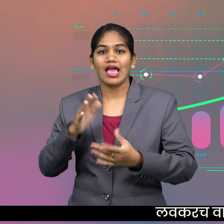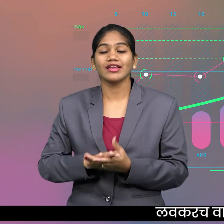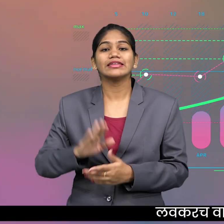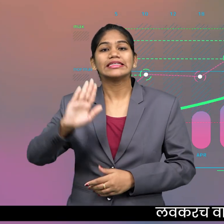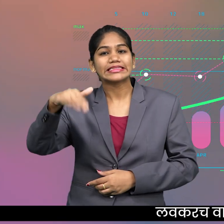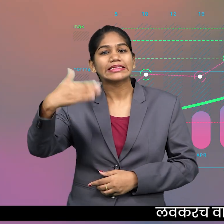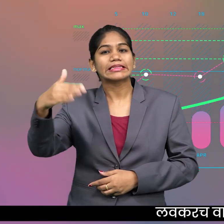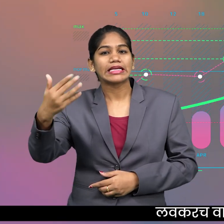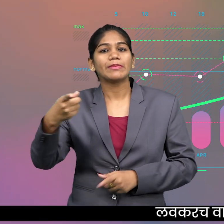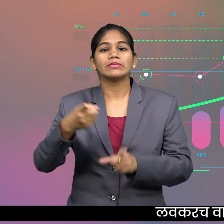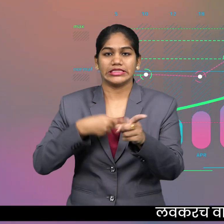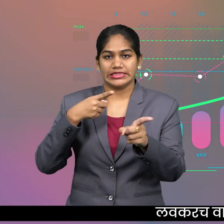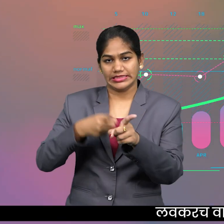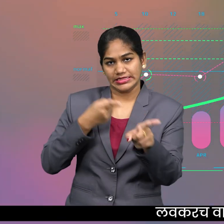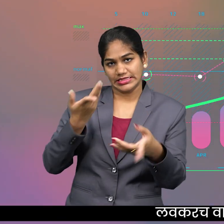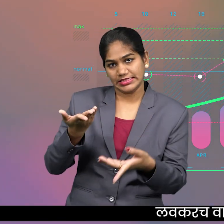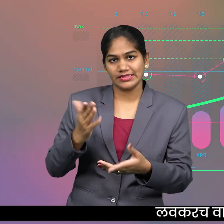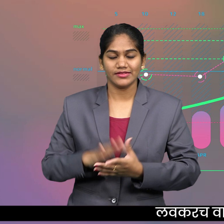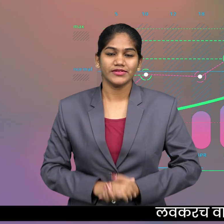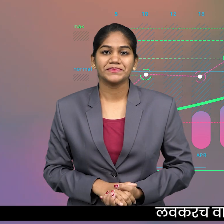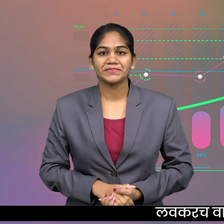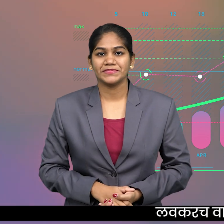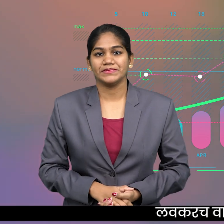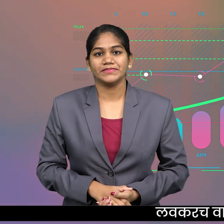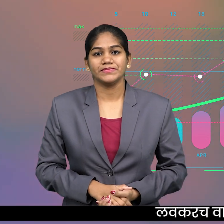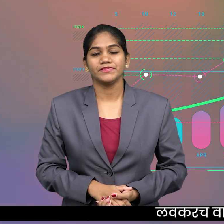लवकरच वाढ होण्याची शक्यता आहे.